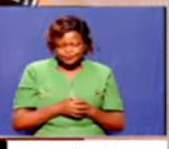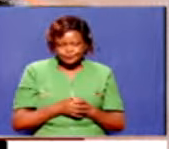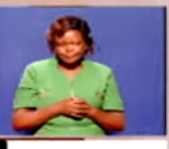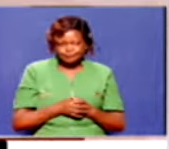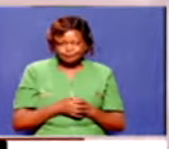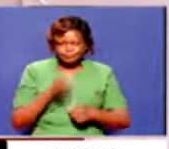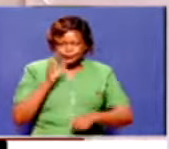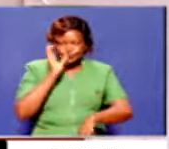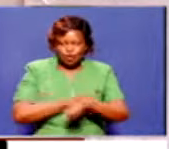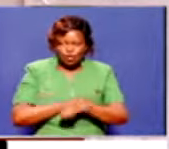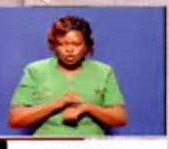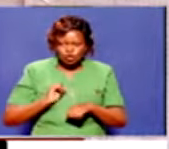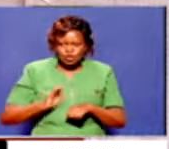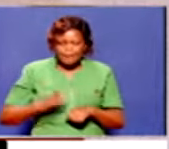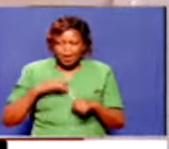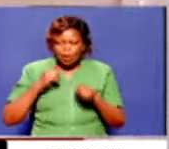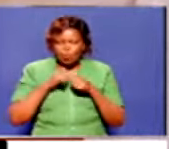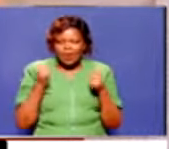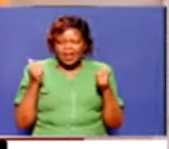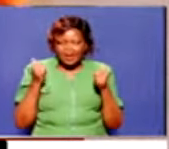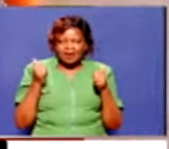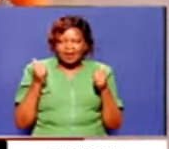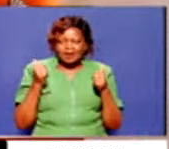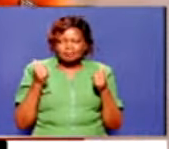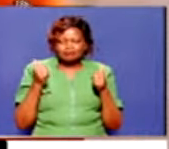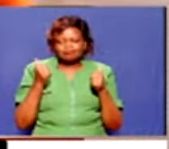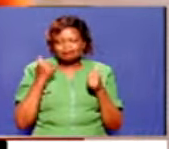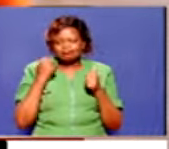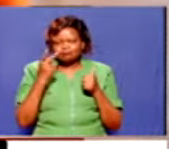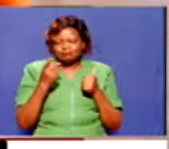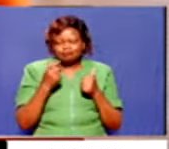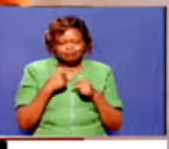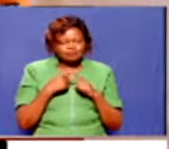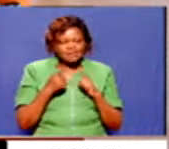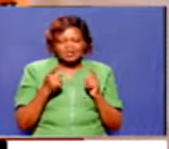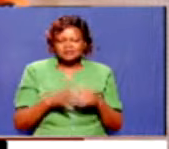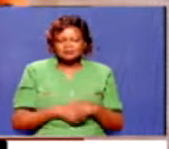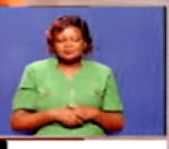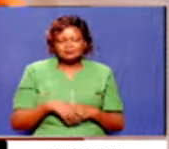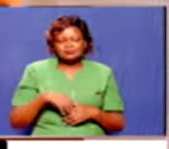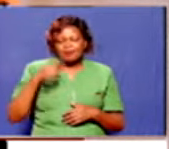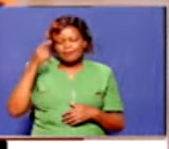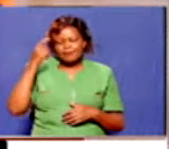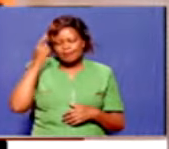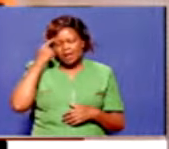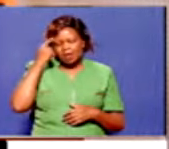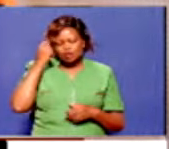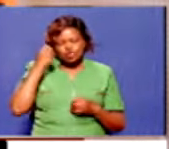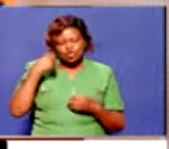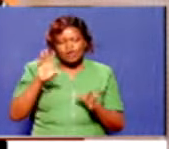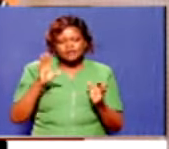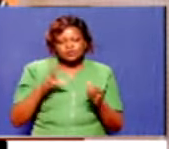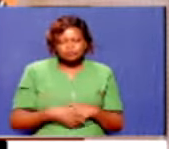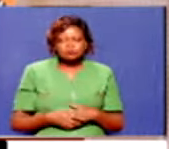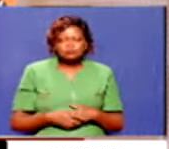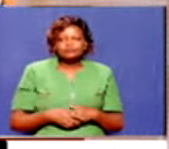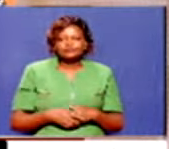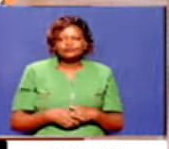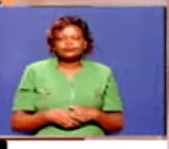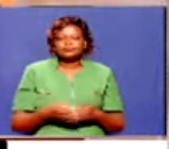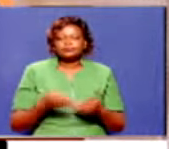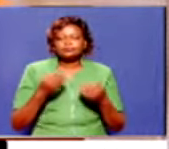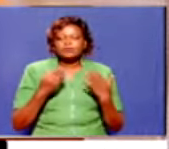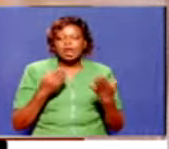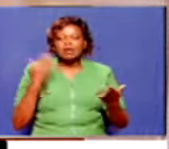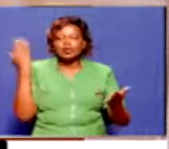nilimpata huwa naona, lakini fahamu imepotea. Mkono